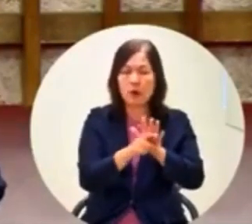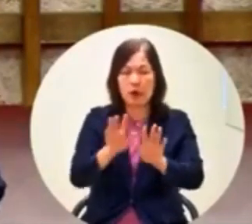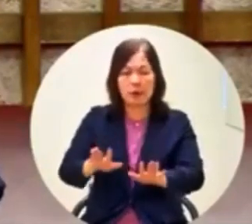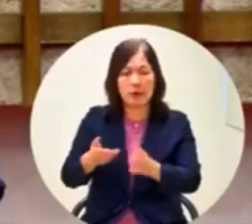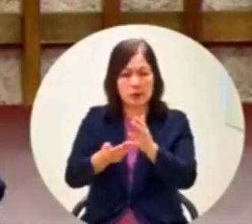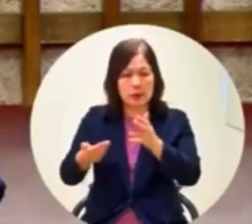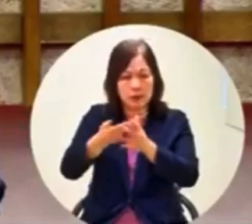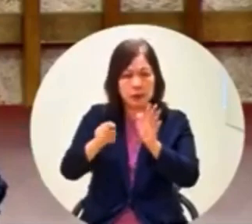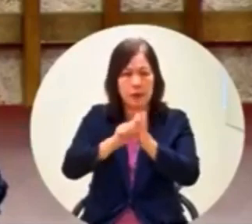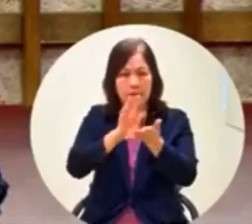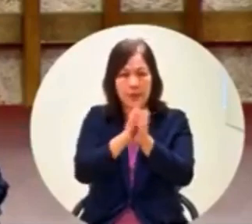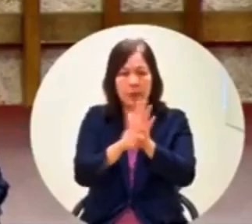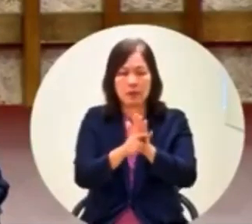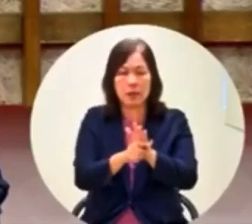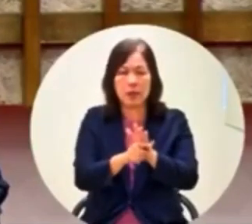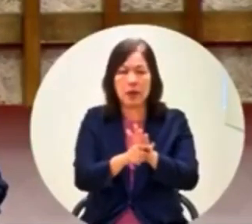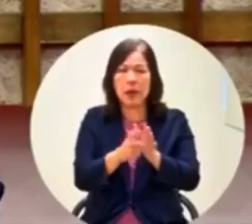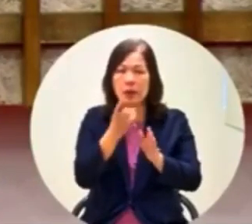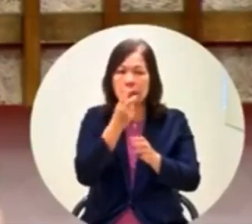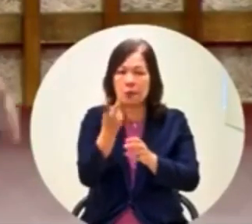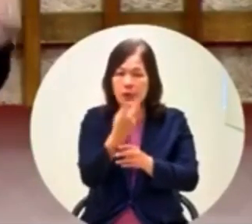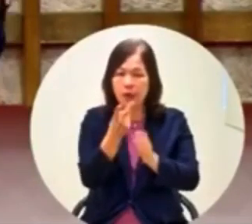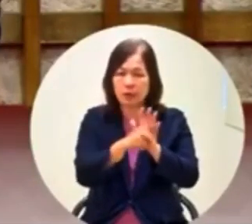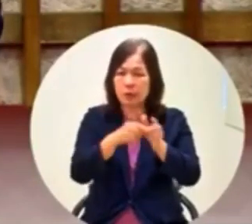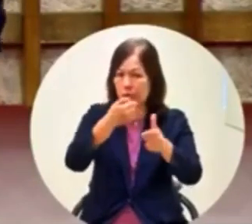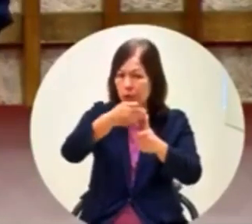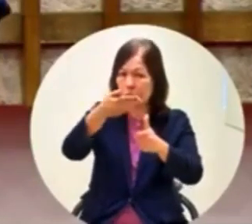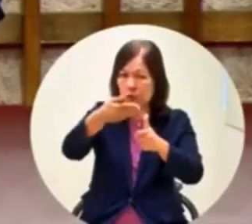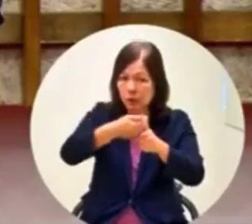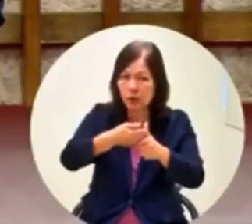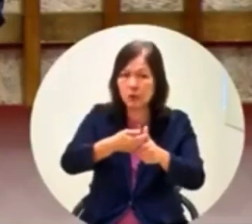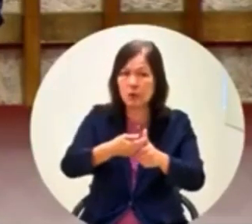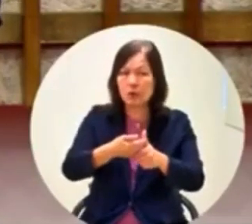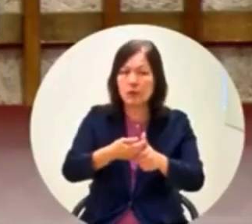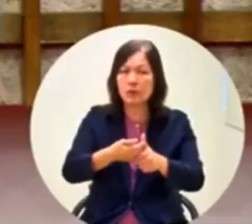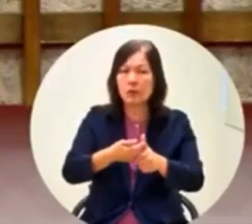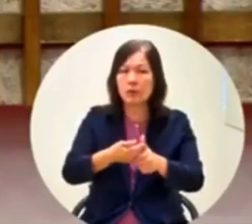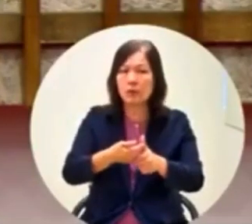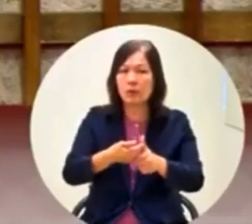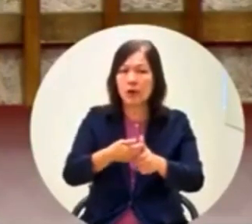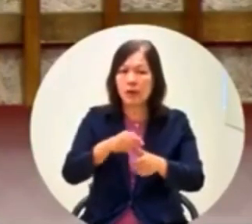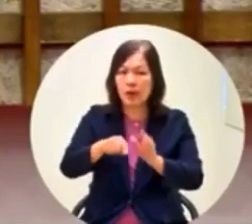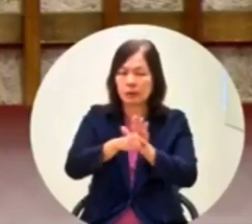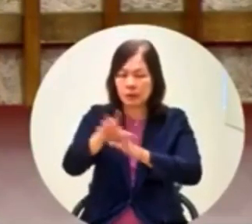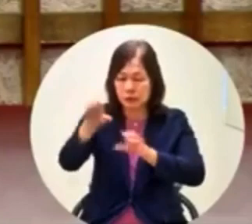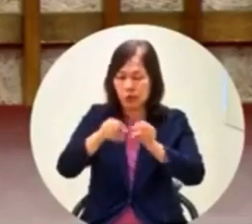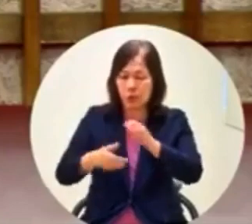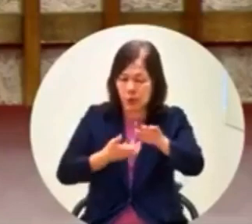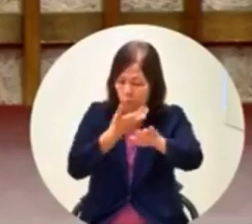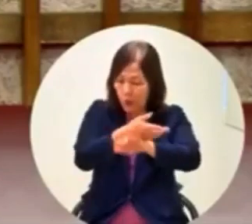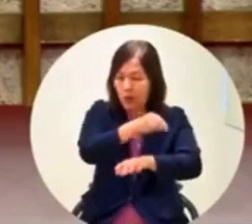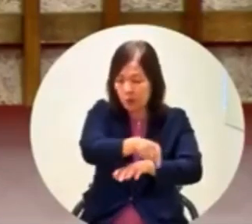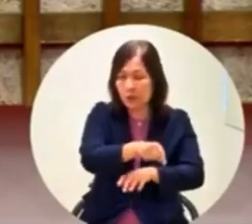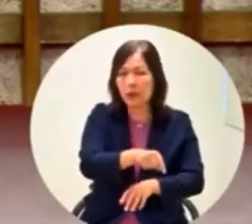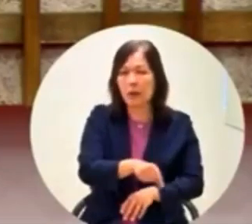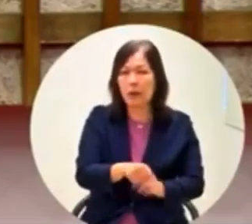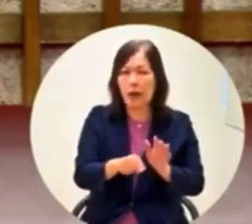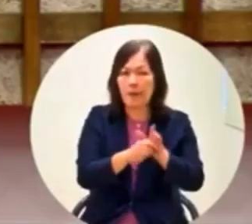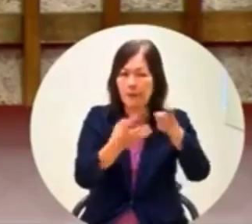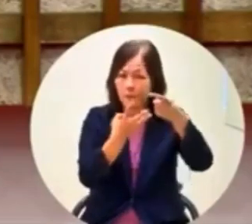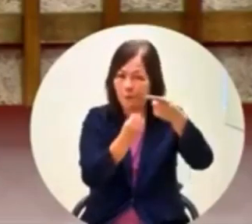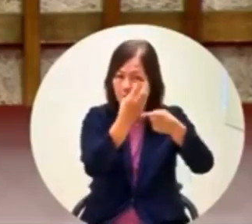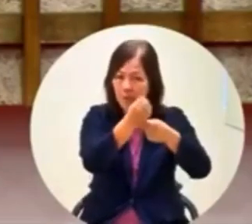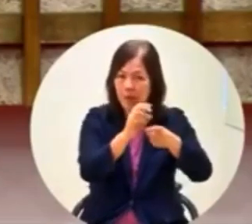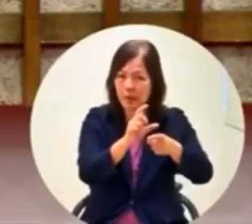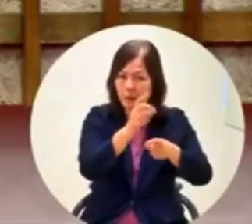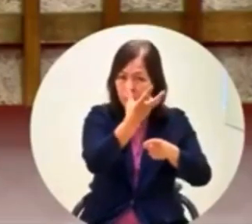教育的这个前提之下，市长把所有的这个资源投入在这上面，占的比例算是